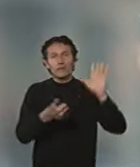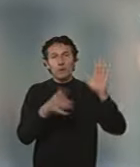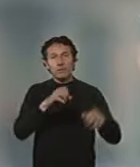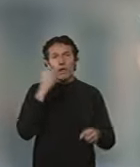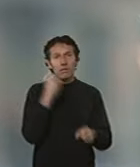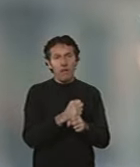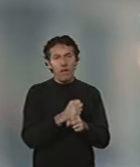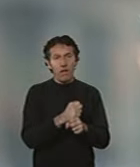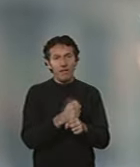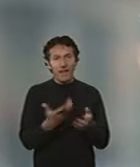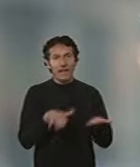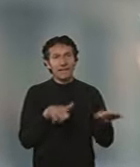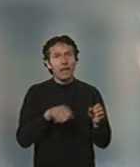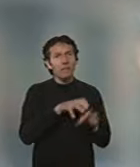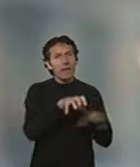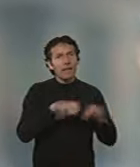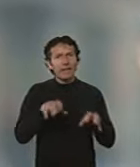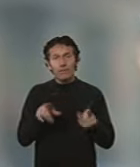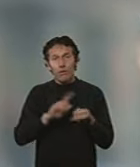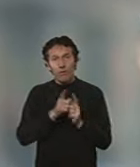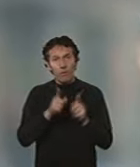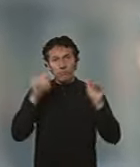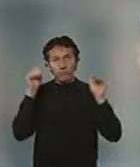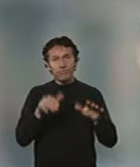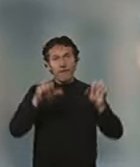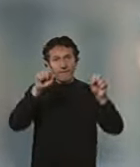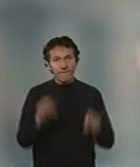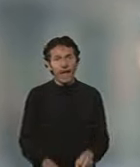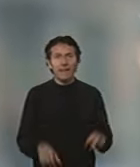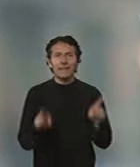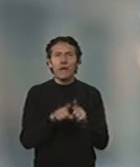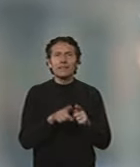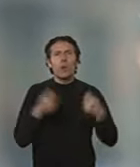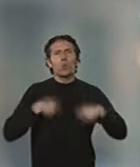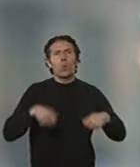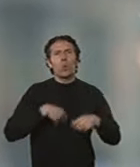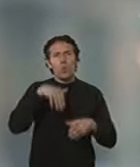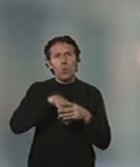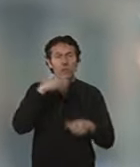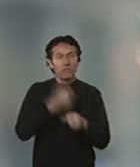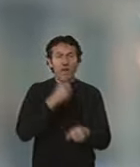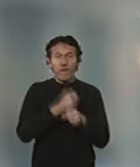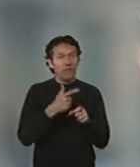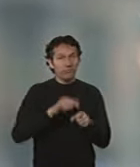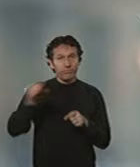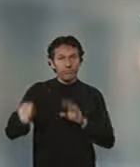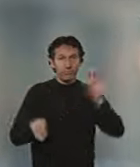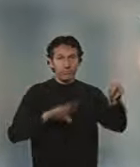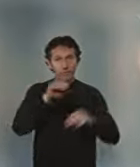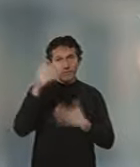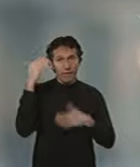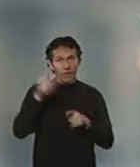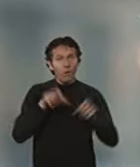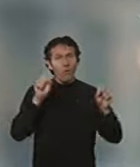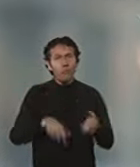système de répartition au bord de la faillite l'alourdissement du coût du travail accélère les délocalisations et pèe sur le pouvoir